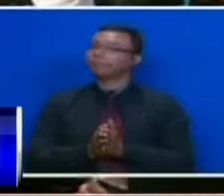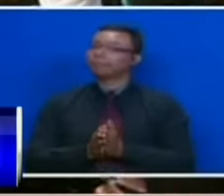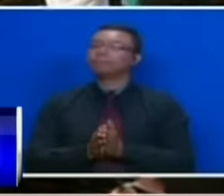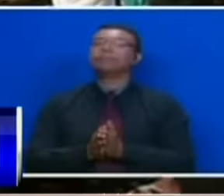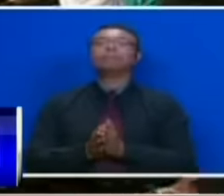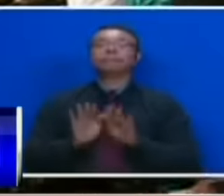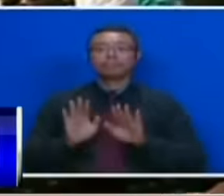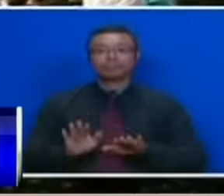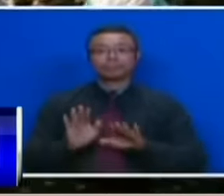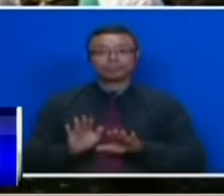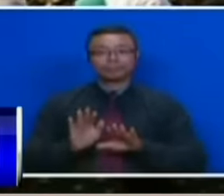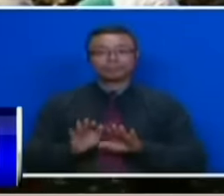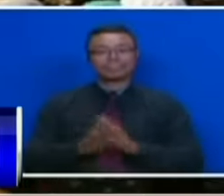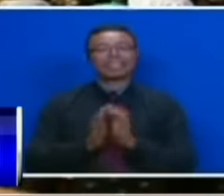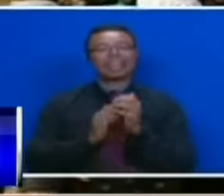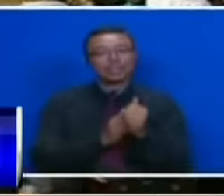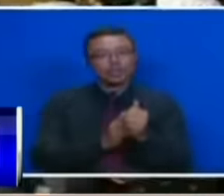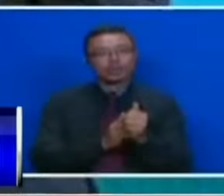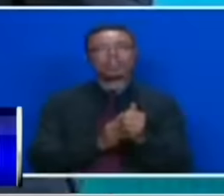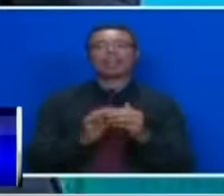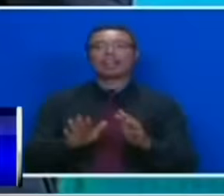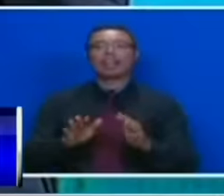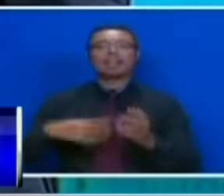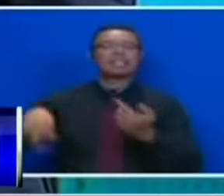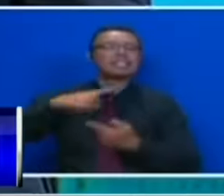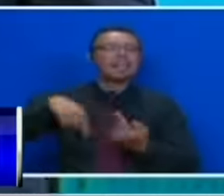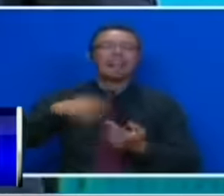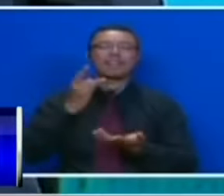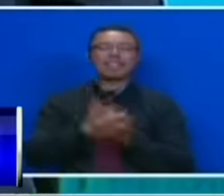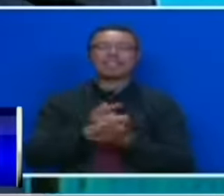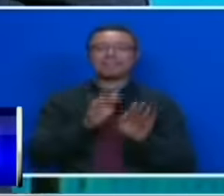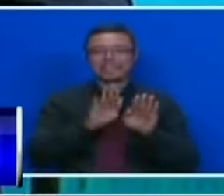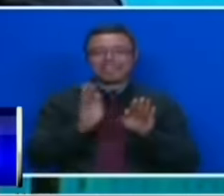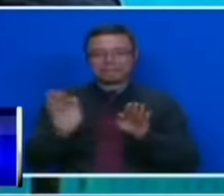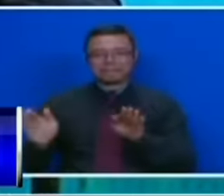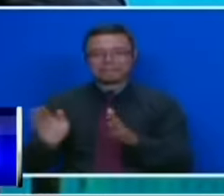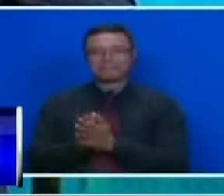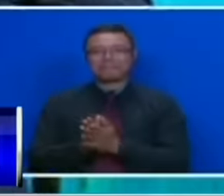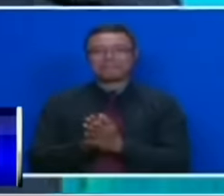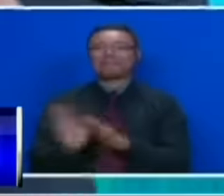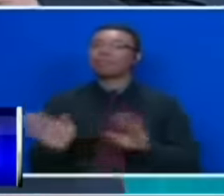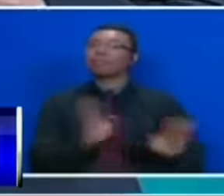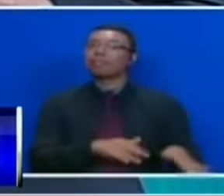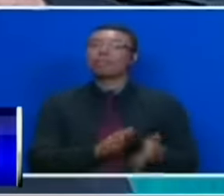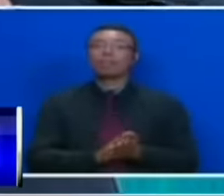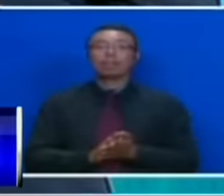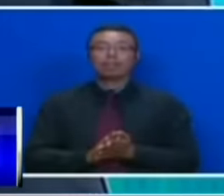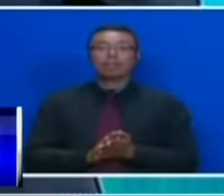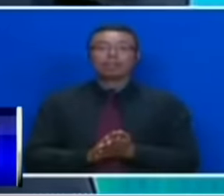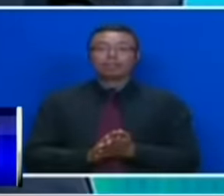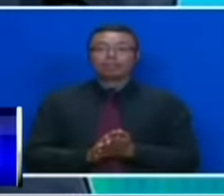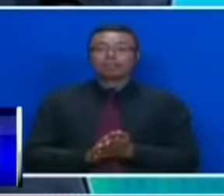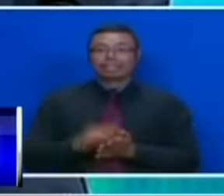Jadi mari kita sama-sama ikuti dengan selalu dan tetap tertib. Baik, para hadirin dan pemirsa,